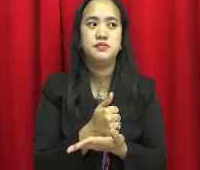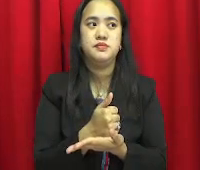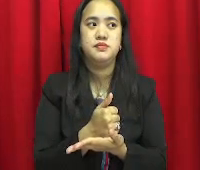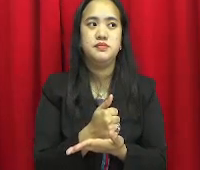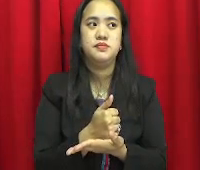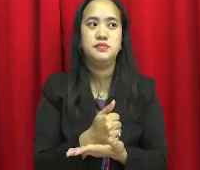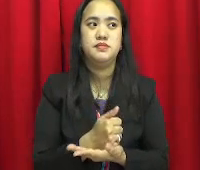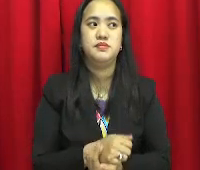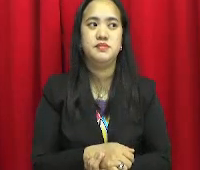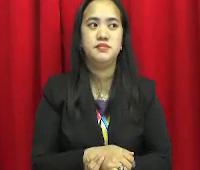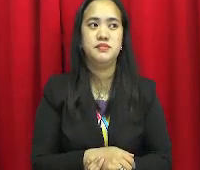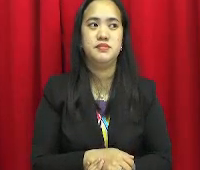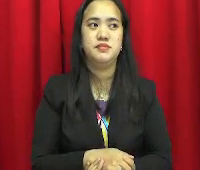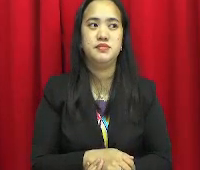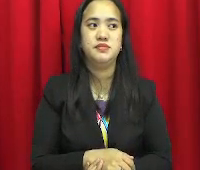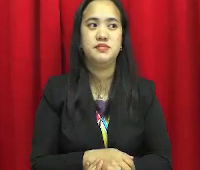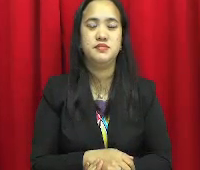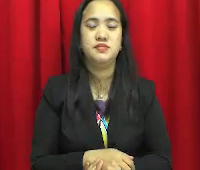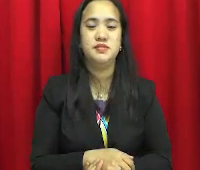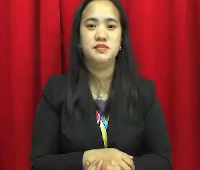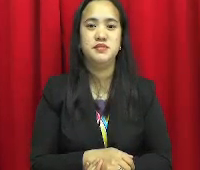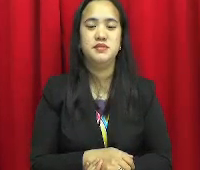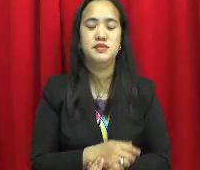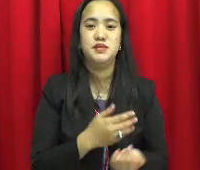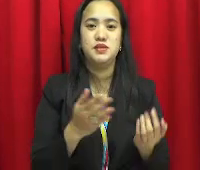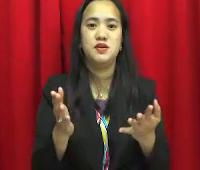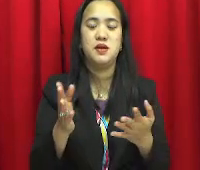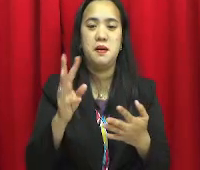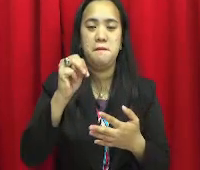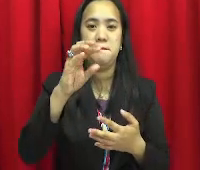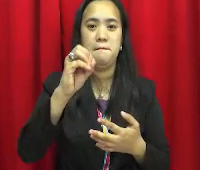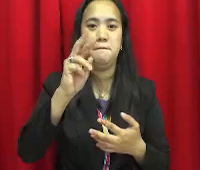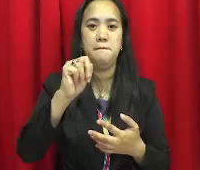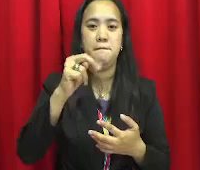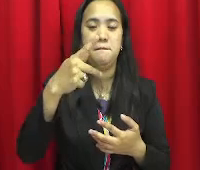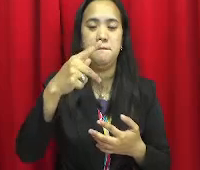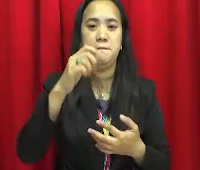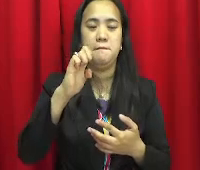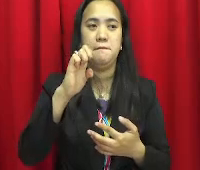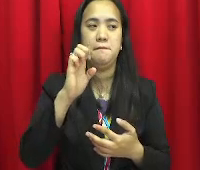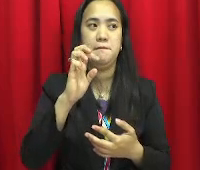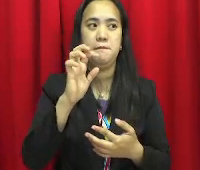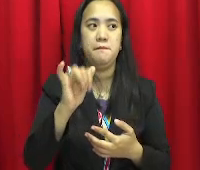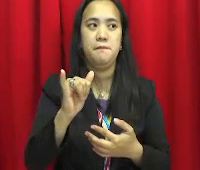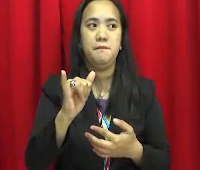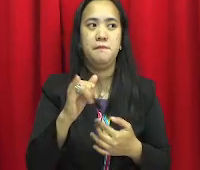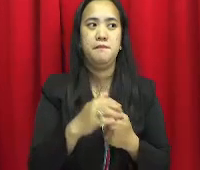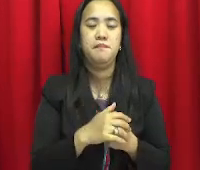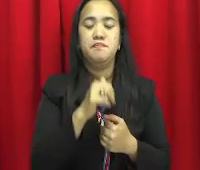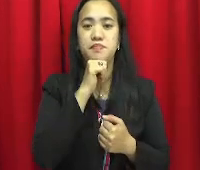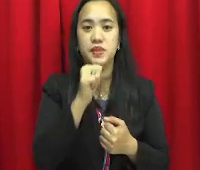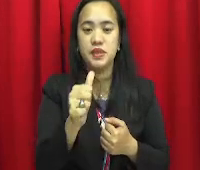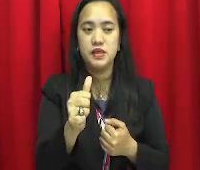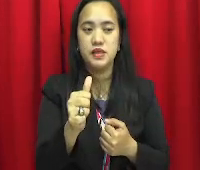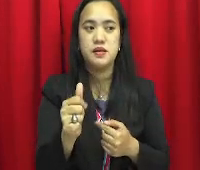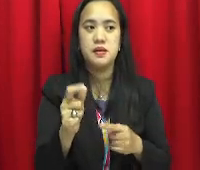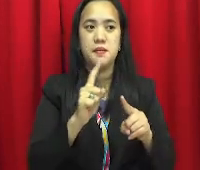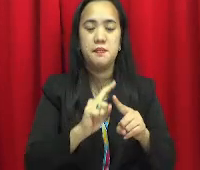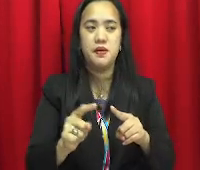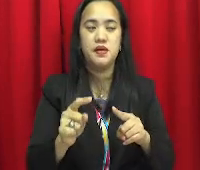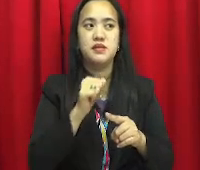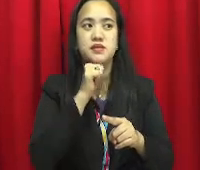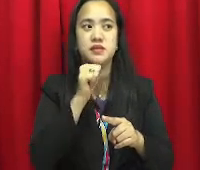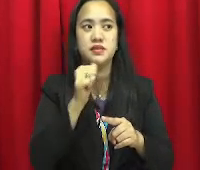unggoy sa banayag na simoy ng hangin, hindi sa bagyo o lakas ng hangin.